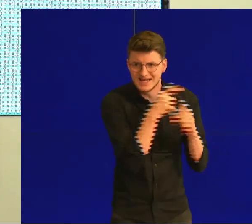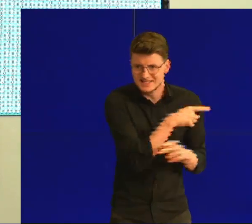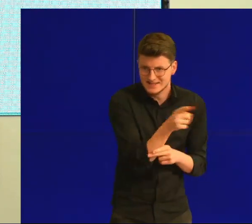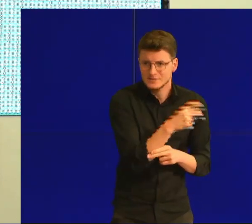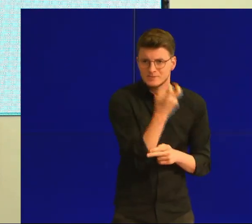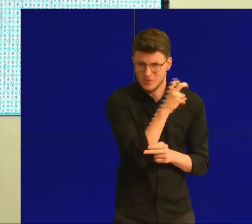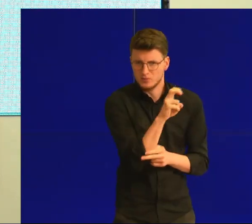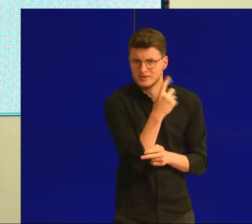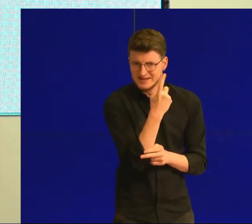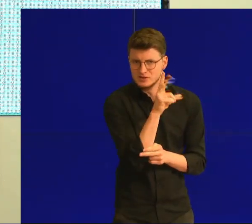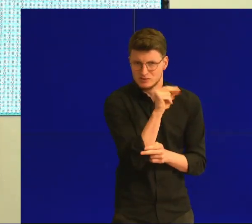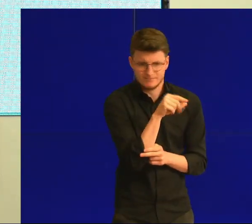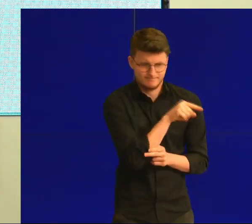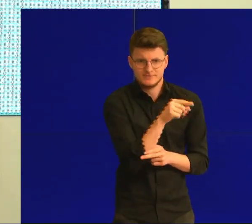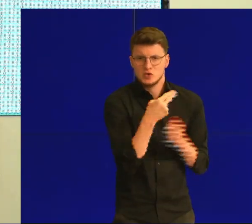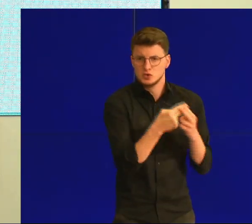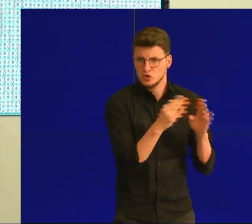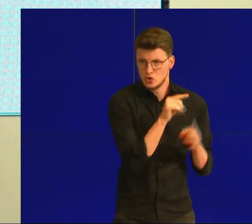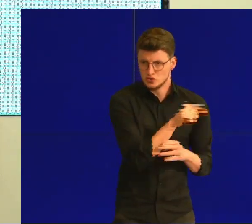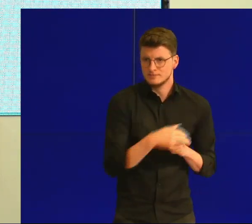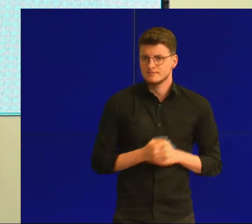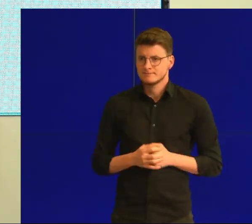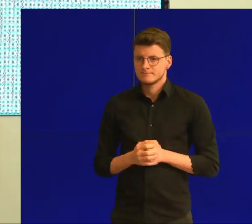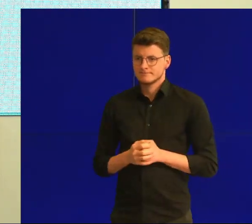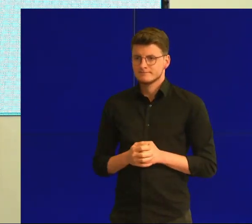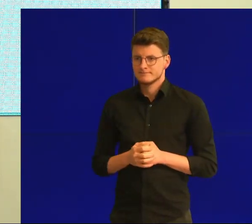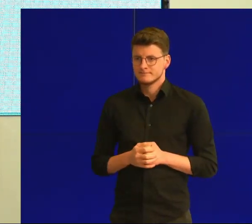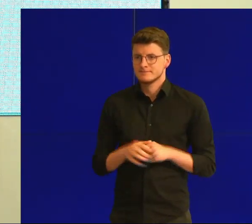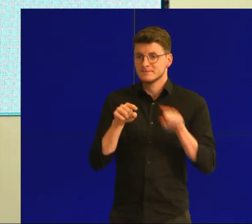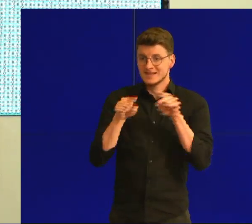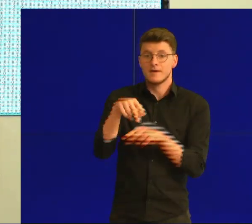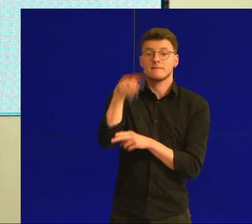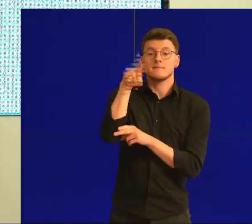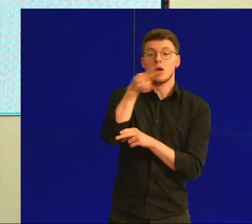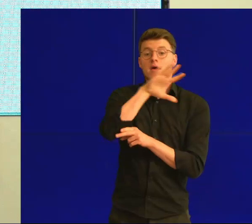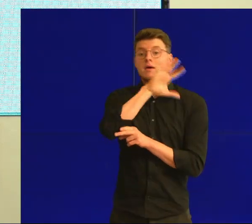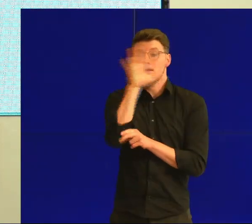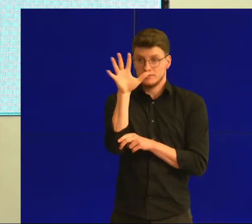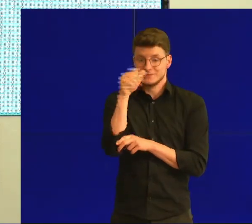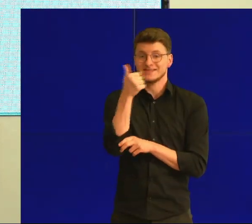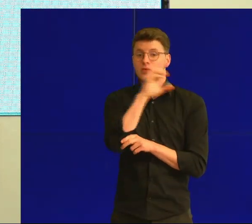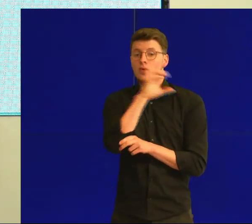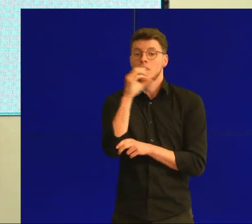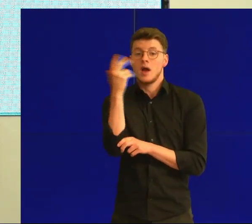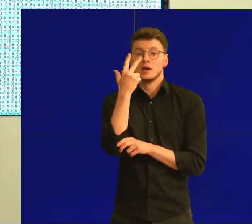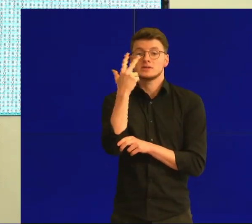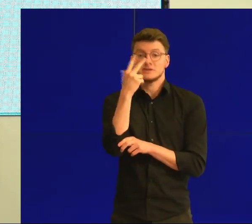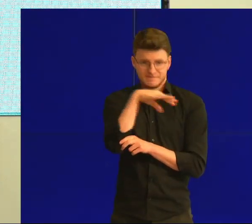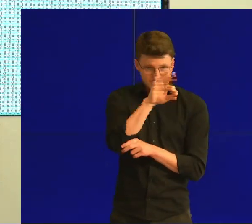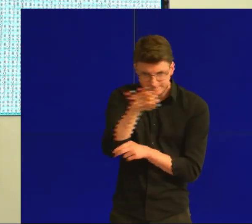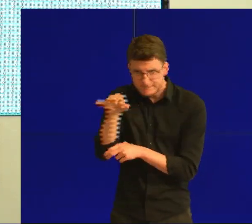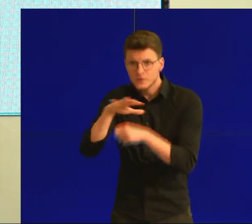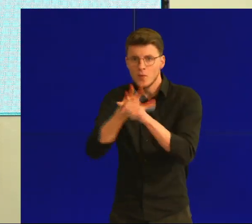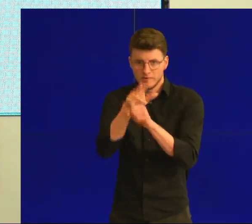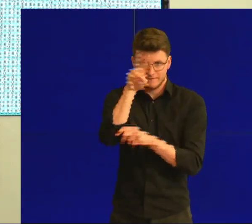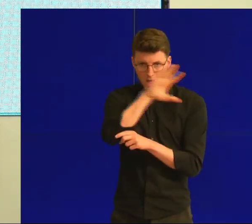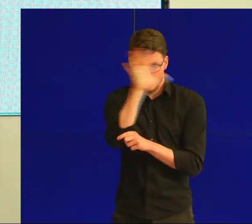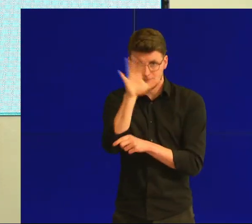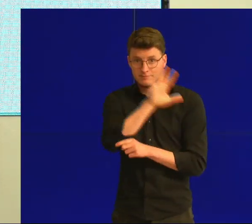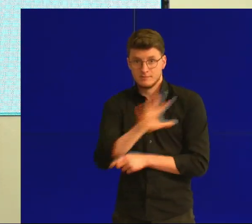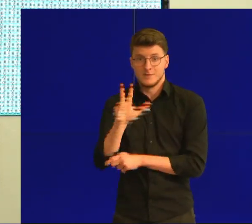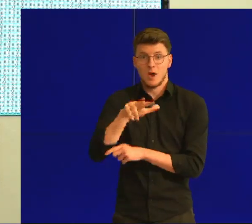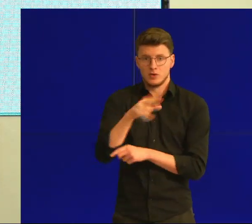au total 40 arrivée saison 2 de l'article fall in flandre et en wallonie un vendeur